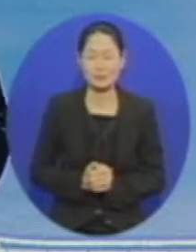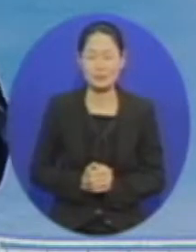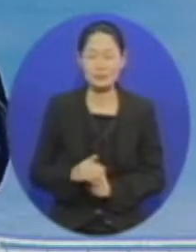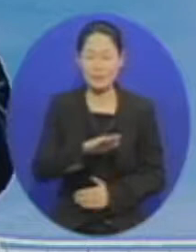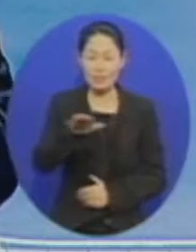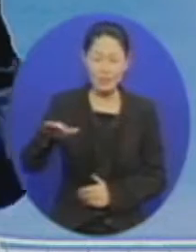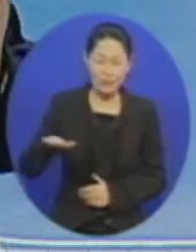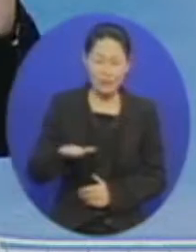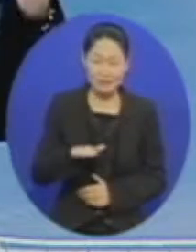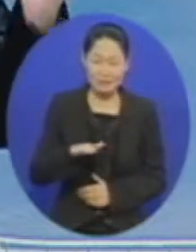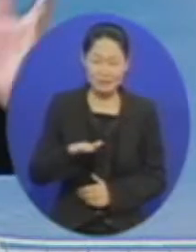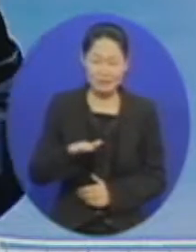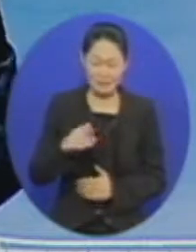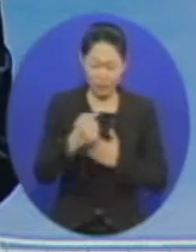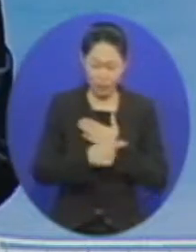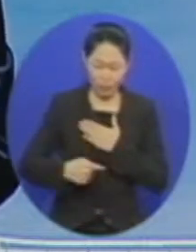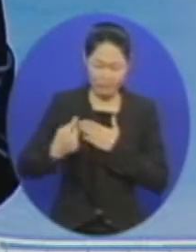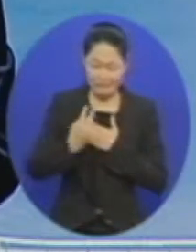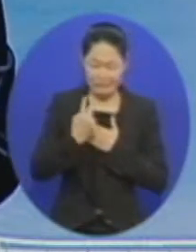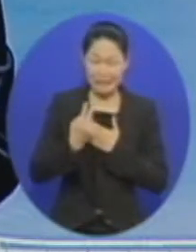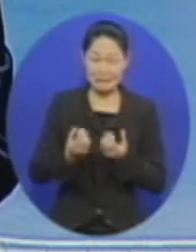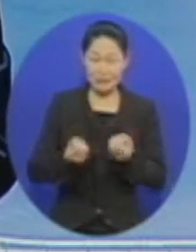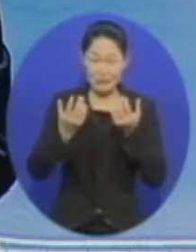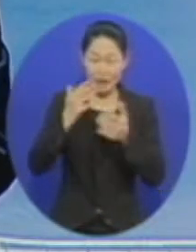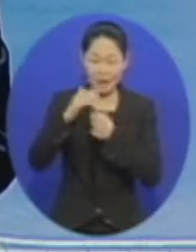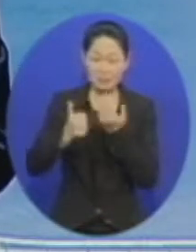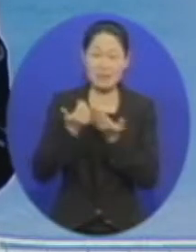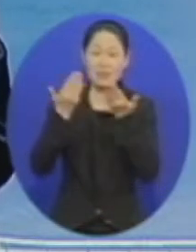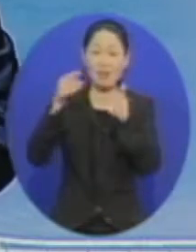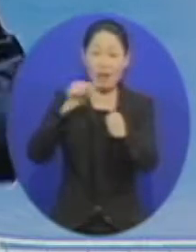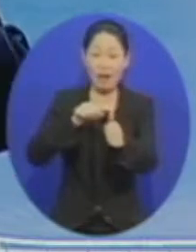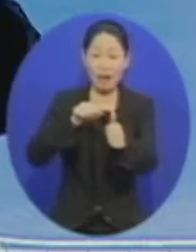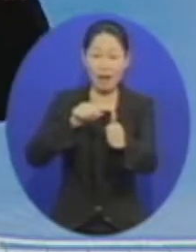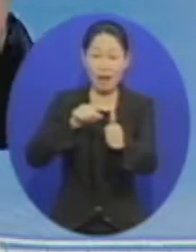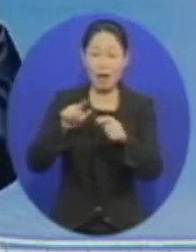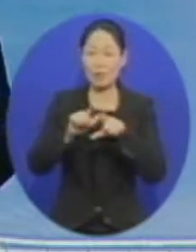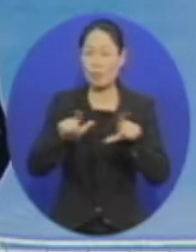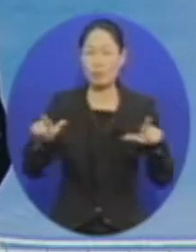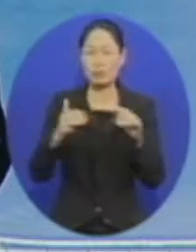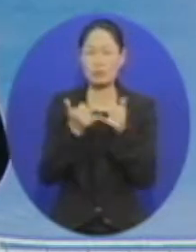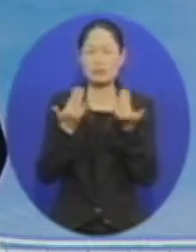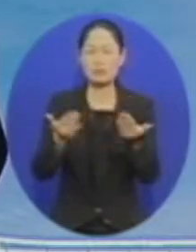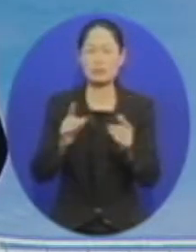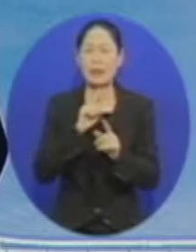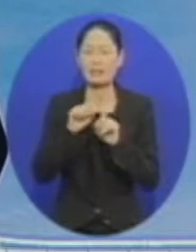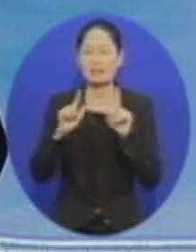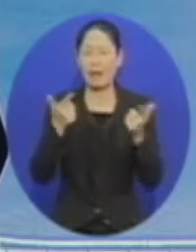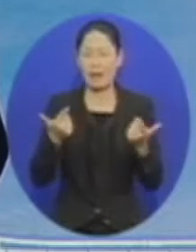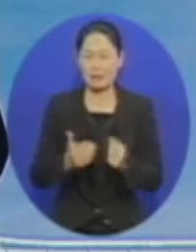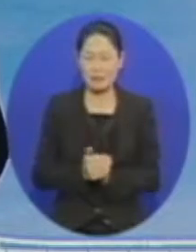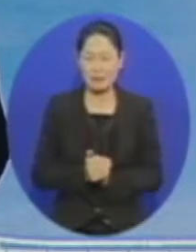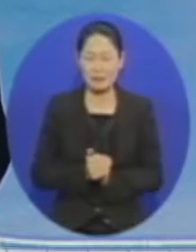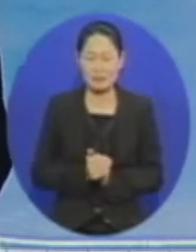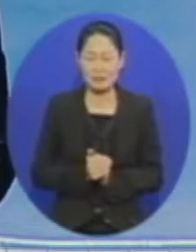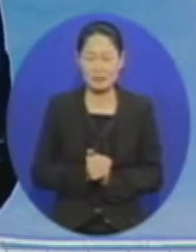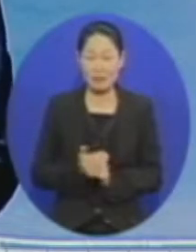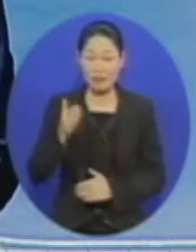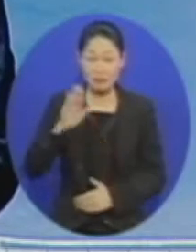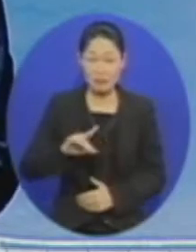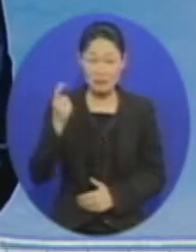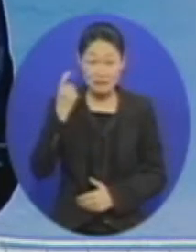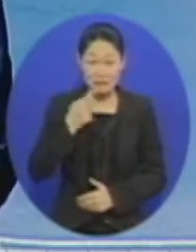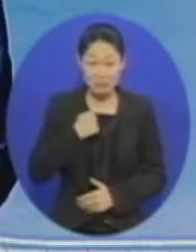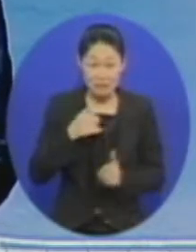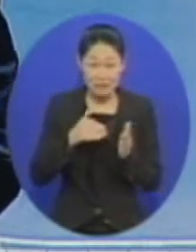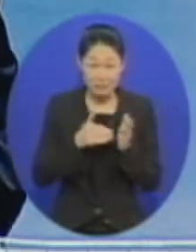너희 몸을 산 제사로 하나님께 드리라 이건 보통 사람에게 주시는 말씀이 아니에요 그런데 들어본